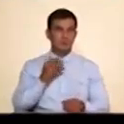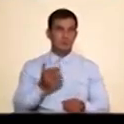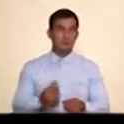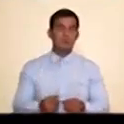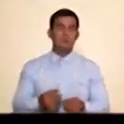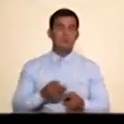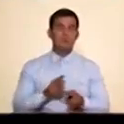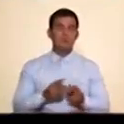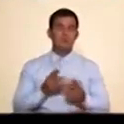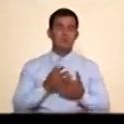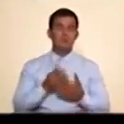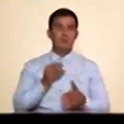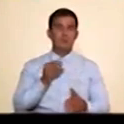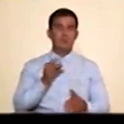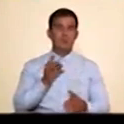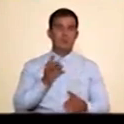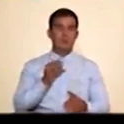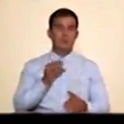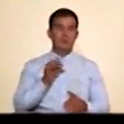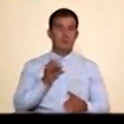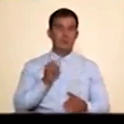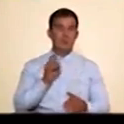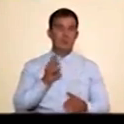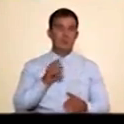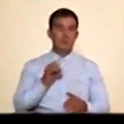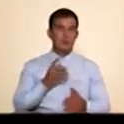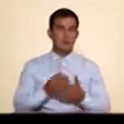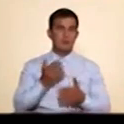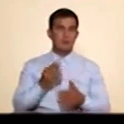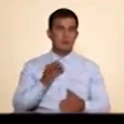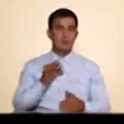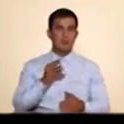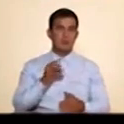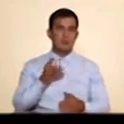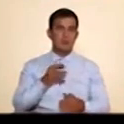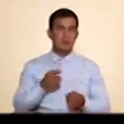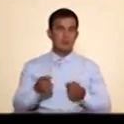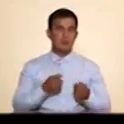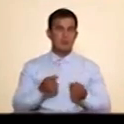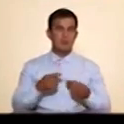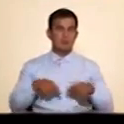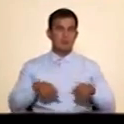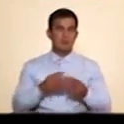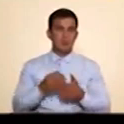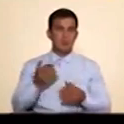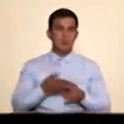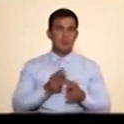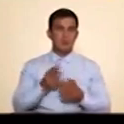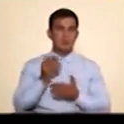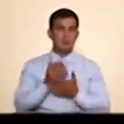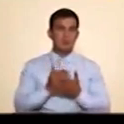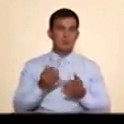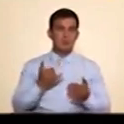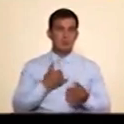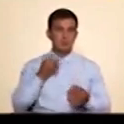mavzumiz Franklar imperiyasi deb nomlanadi va ushbu mavzuda quyidagilarni bilib olishimiz kerak bo'ladi.